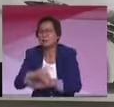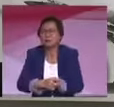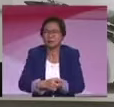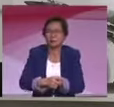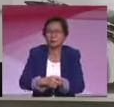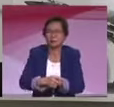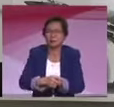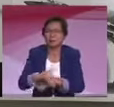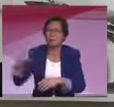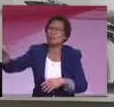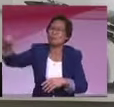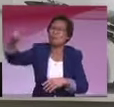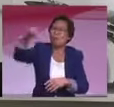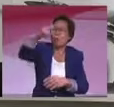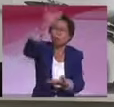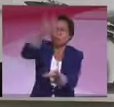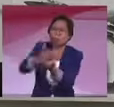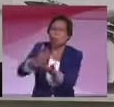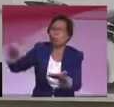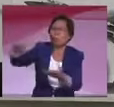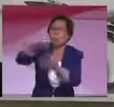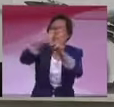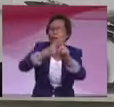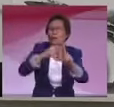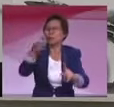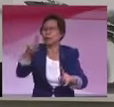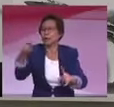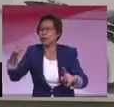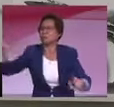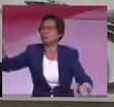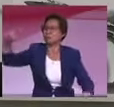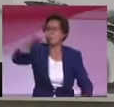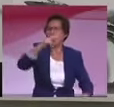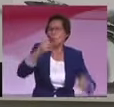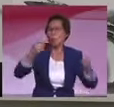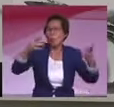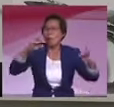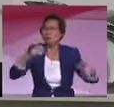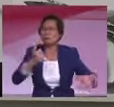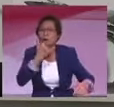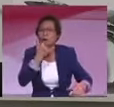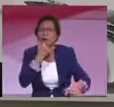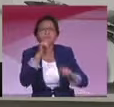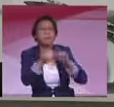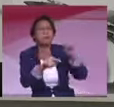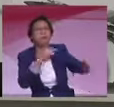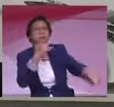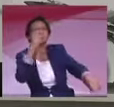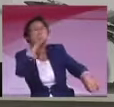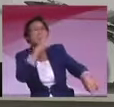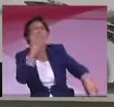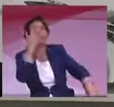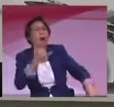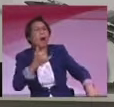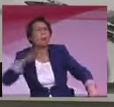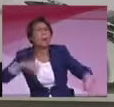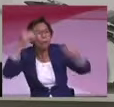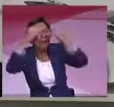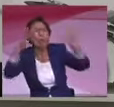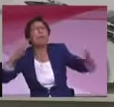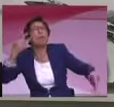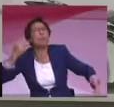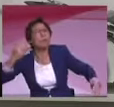sekatan perjalanan dari United Kingdom ni saja. Ramai yang menyalahkan kerajaan seolah-olah kenapa ni belum umum lagi